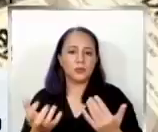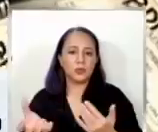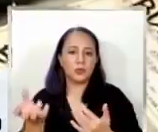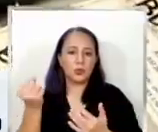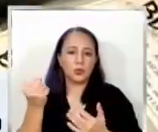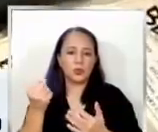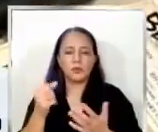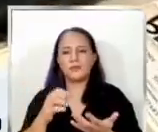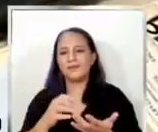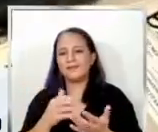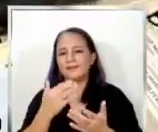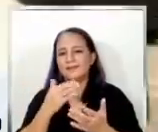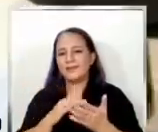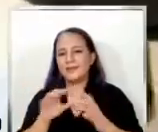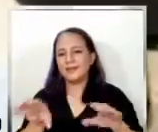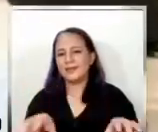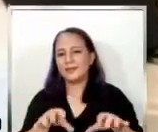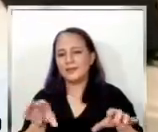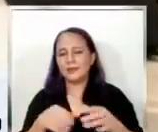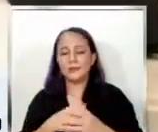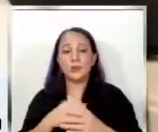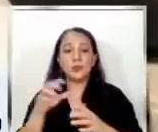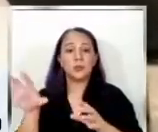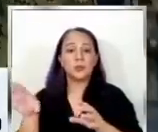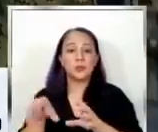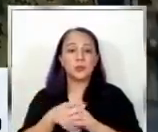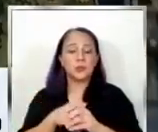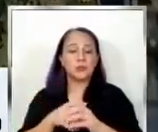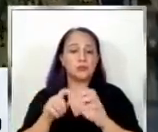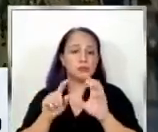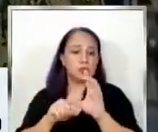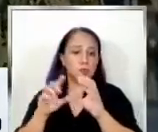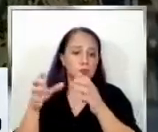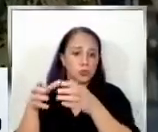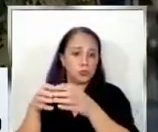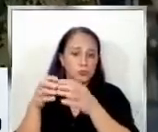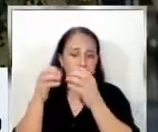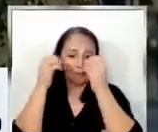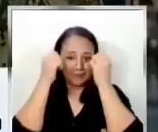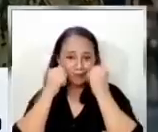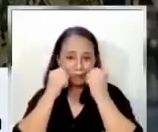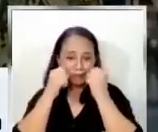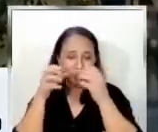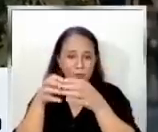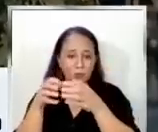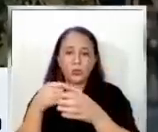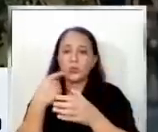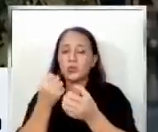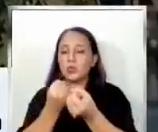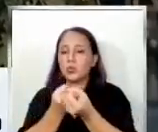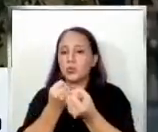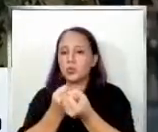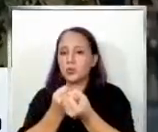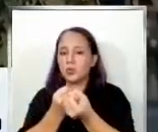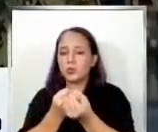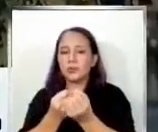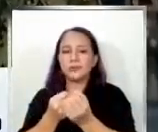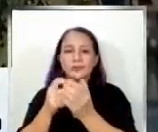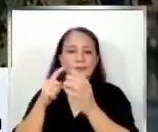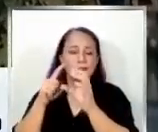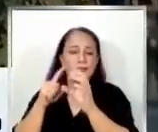activity. Pwede rin daw itong gamitin ng communist terrorist group. Sino ang sumusuporta sa communist terrorist